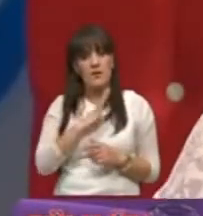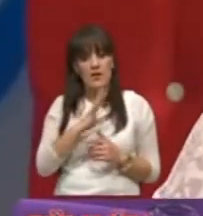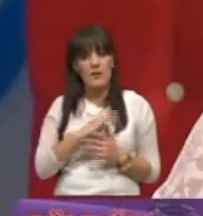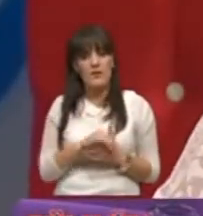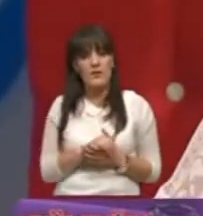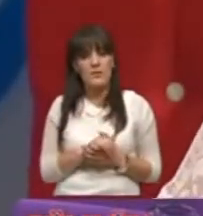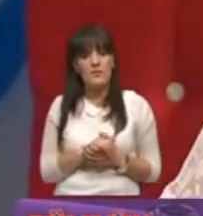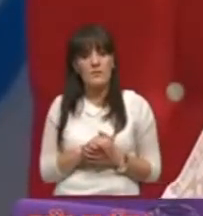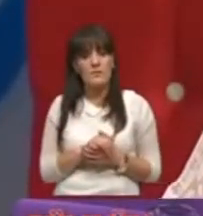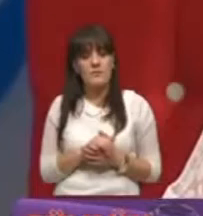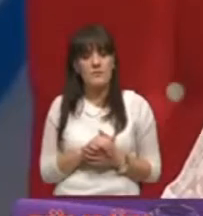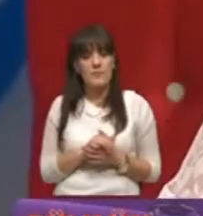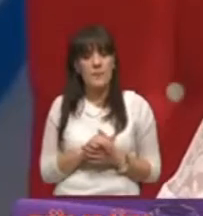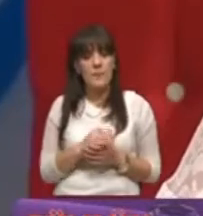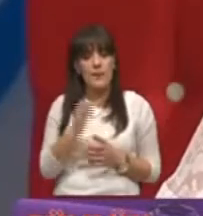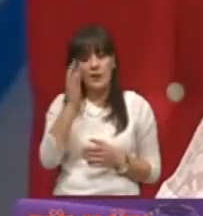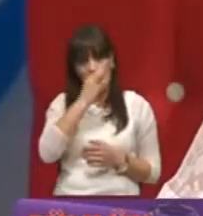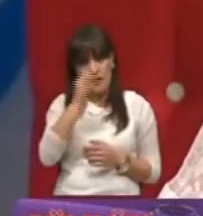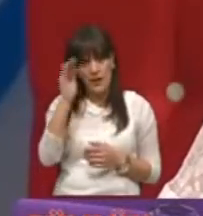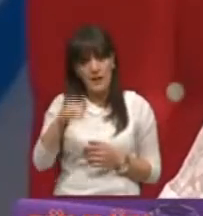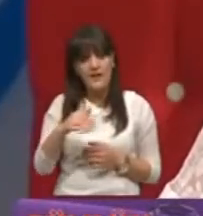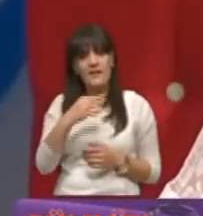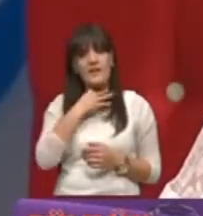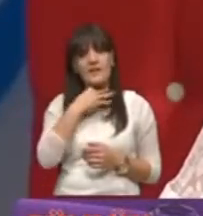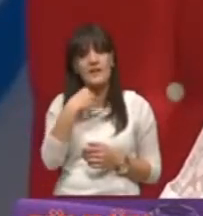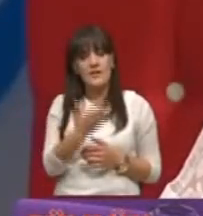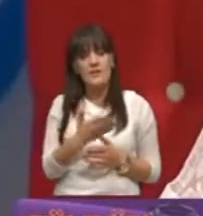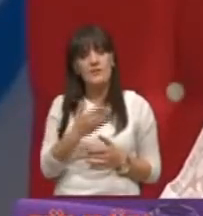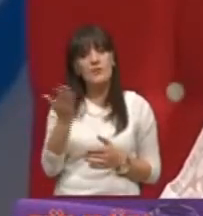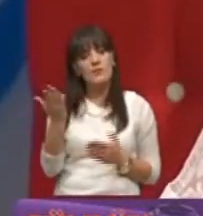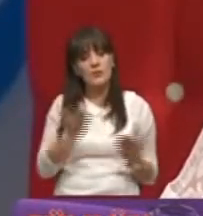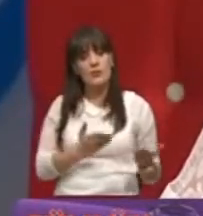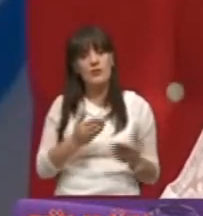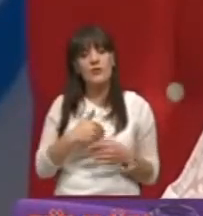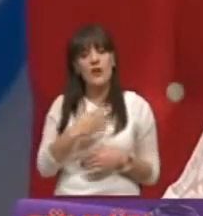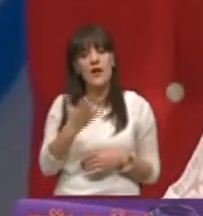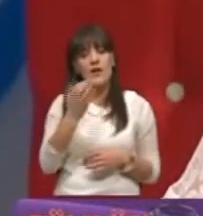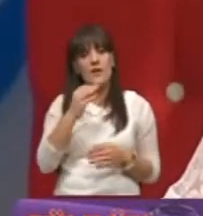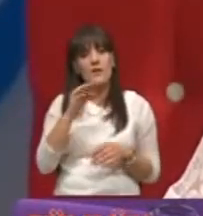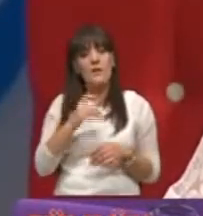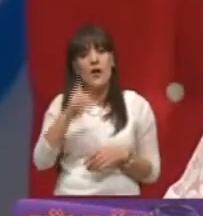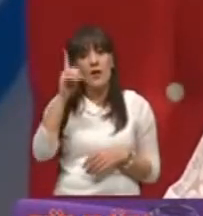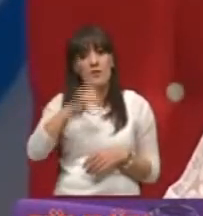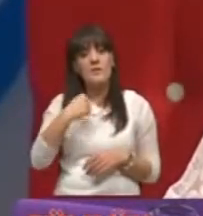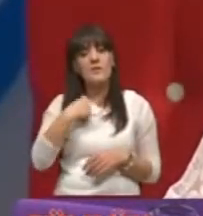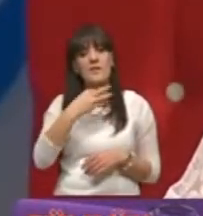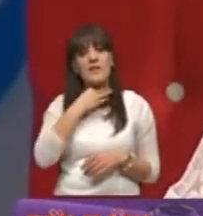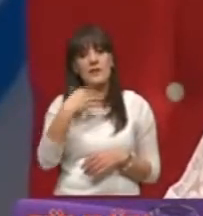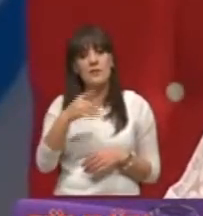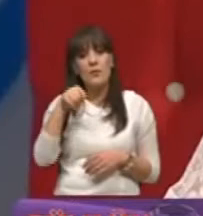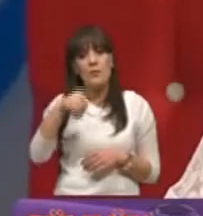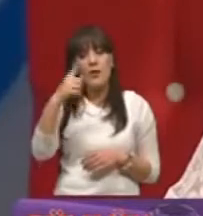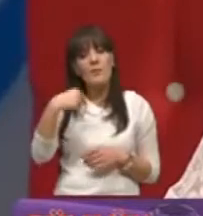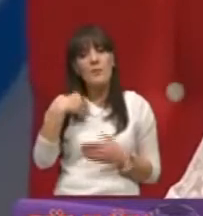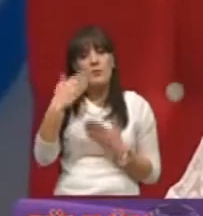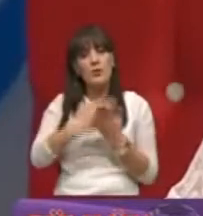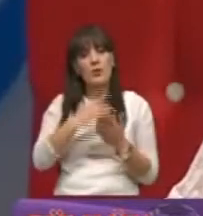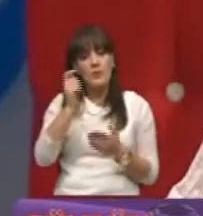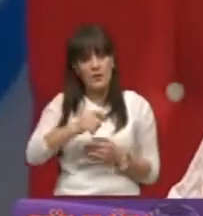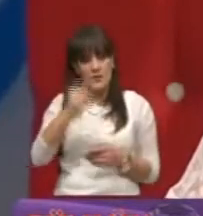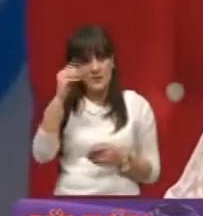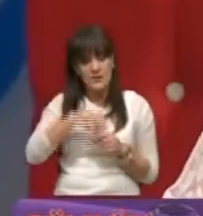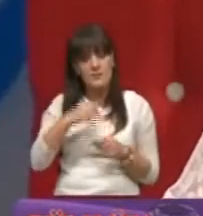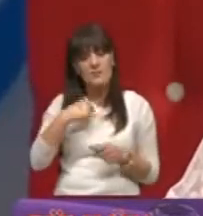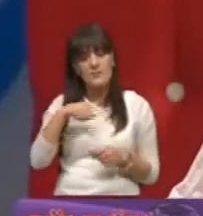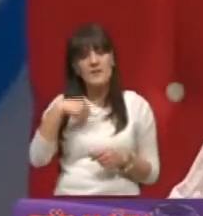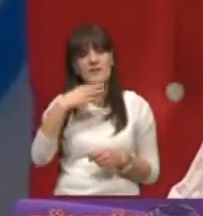Alo. Alo. Kolay gelsin. Teşekkür ederiz efendim. Buyurun. Buyurun alalım hemen. Öncelikle teşekkür ediyorum böyle bir yayın yaptığınız için. Biz